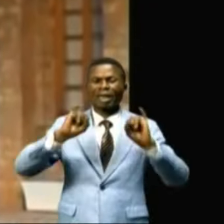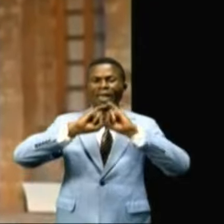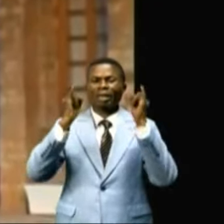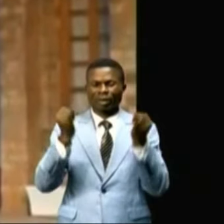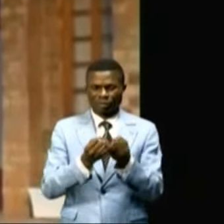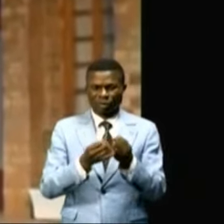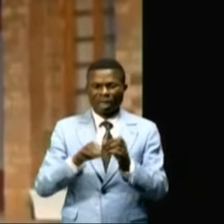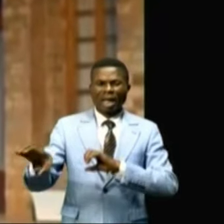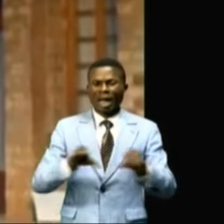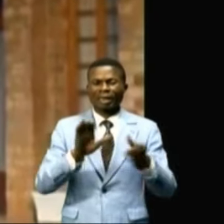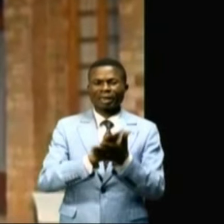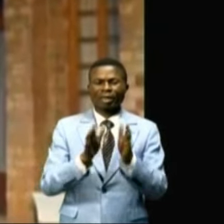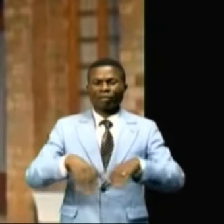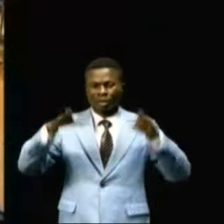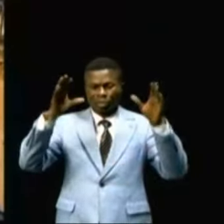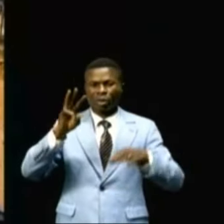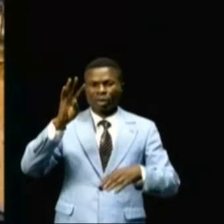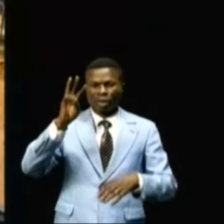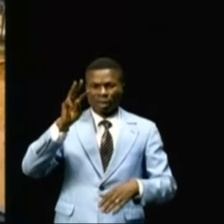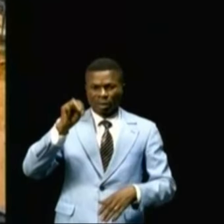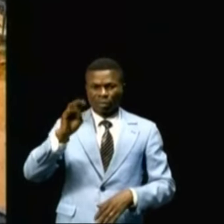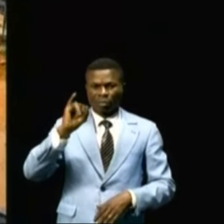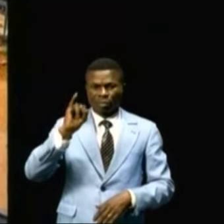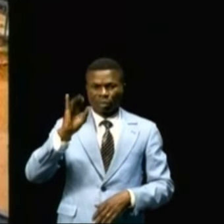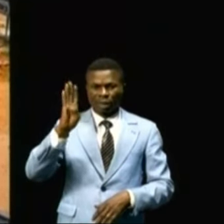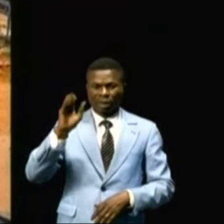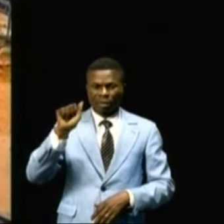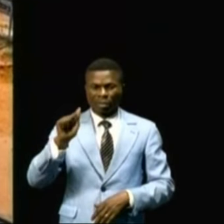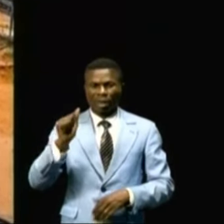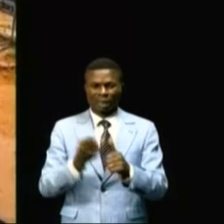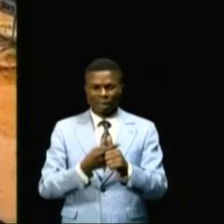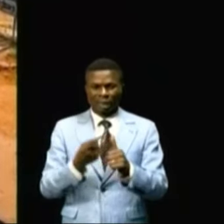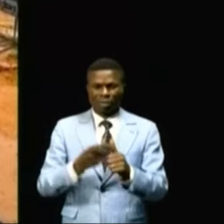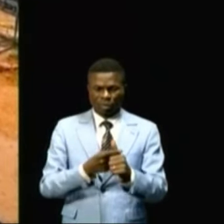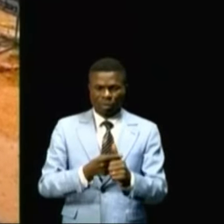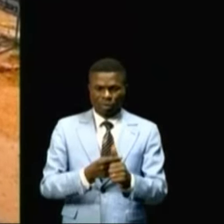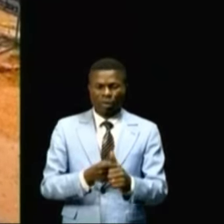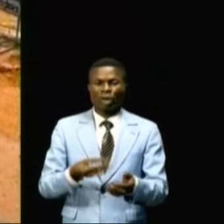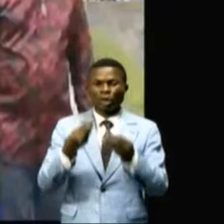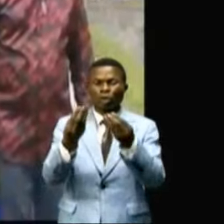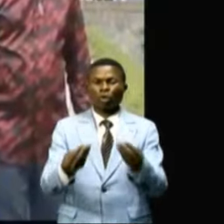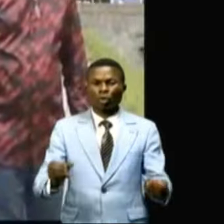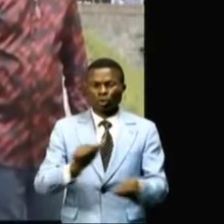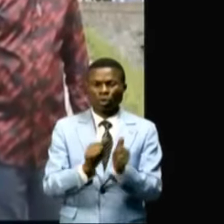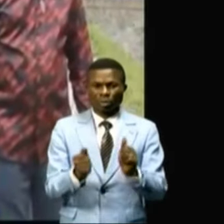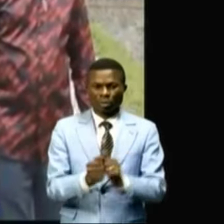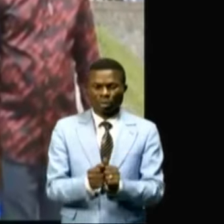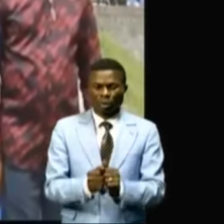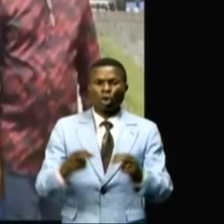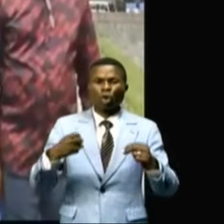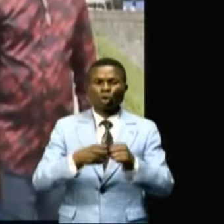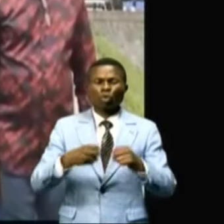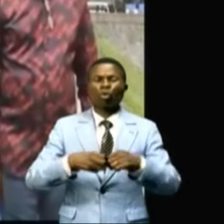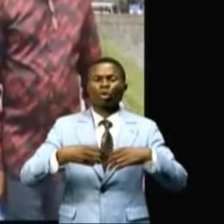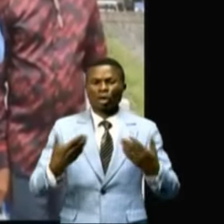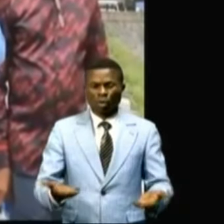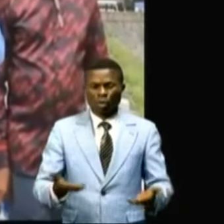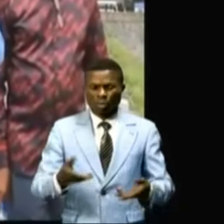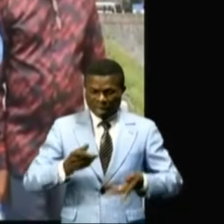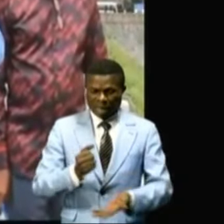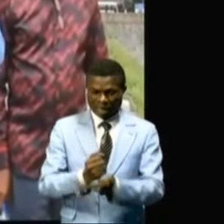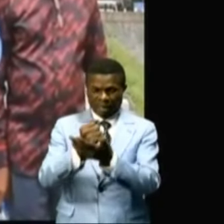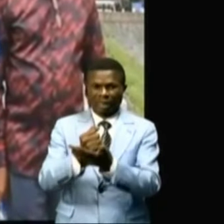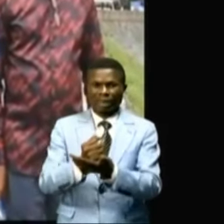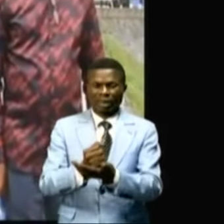diversifier les activités de la MIBA, il était question d'abord de résoudre le problème de l'énergie, la capacité de l'énergie qui va permettre